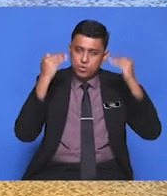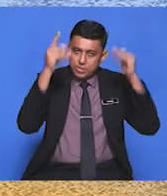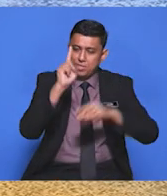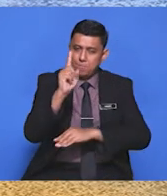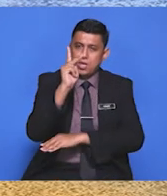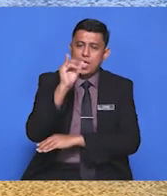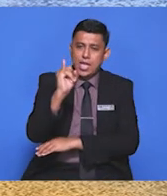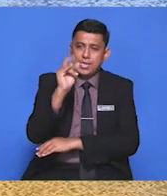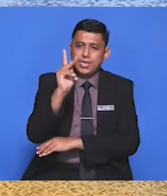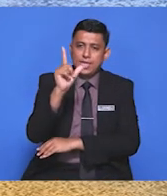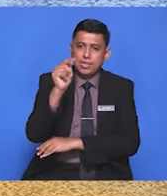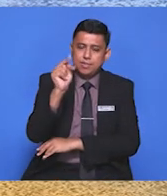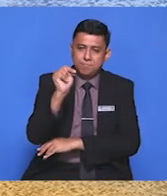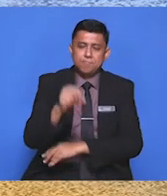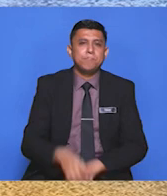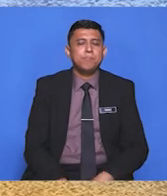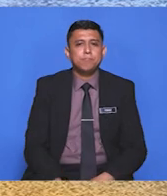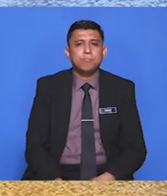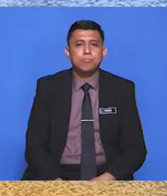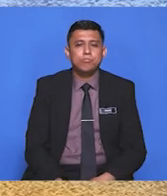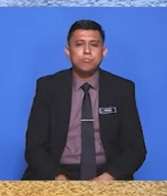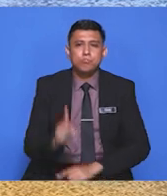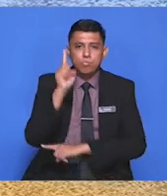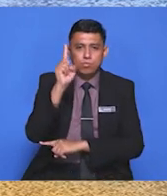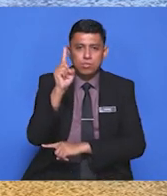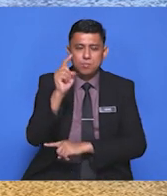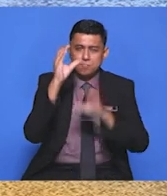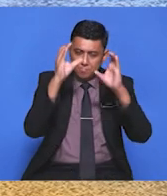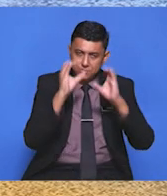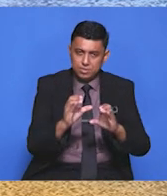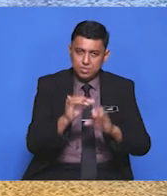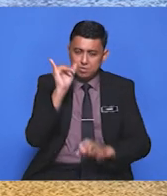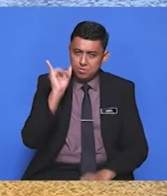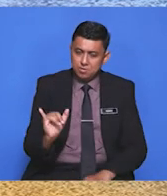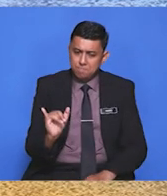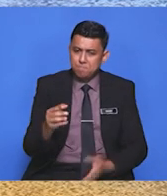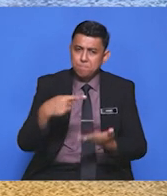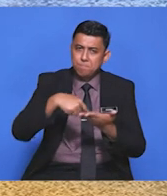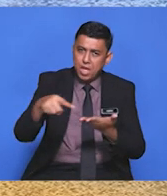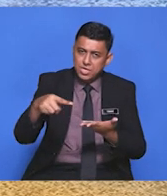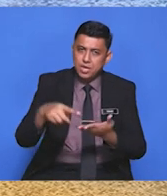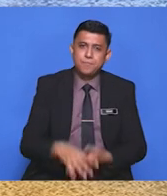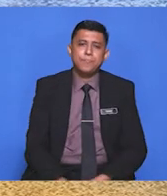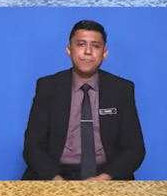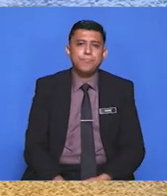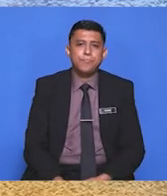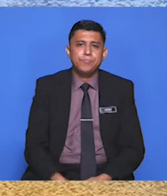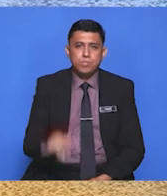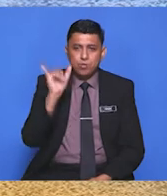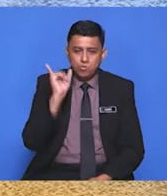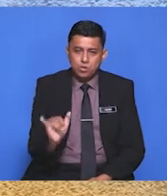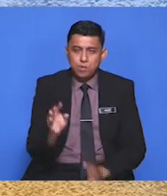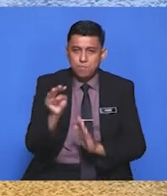pengiklanan. Pengiklanan ini adalah satu kaedah promosi berbayar